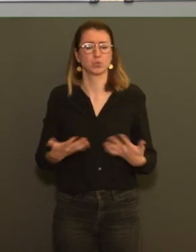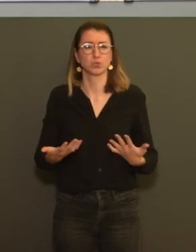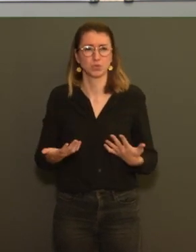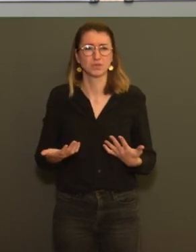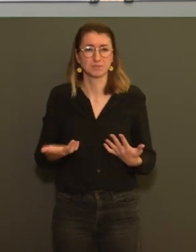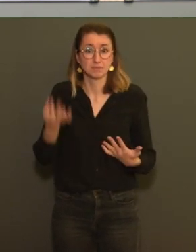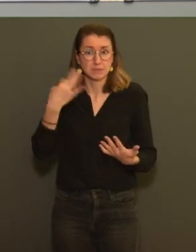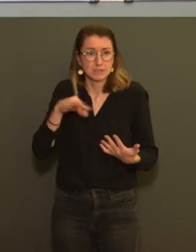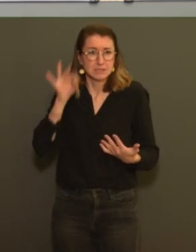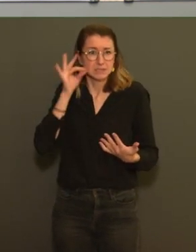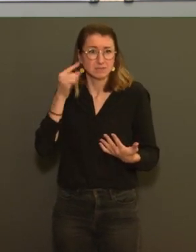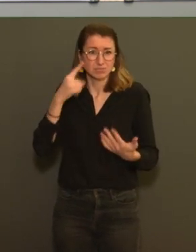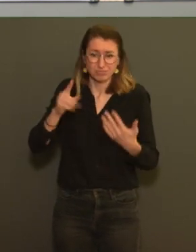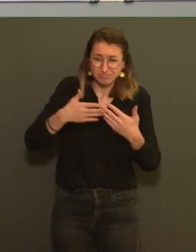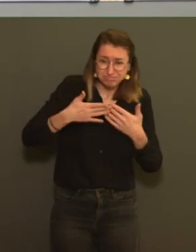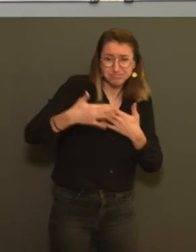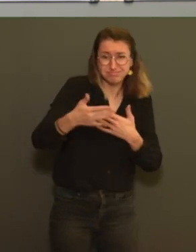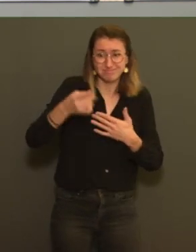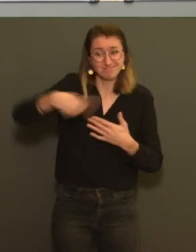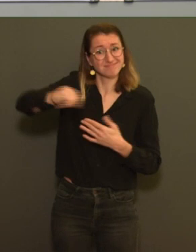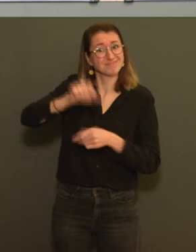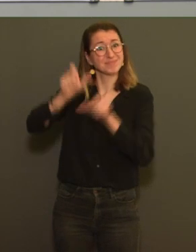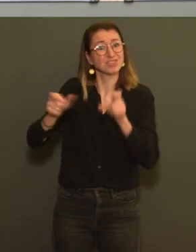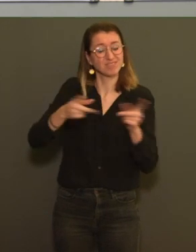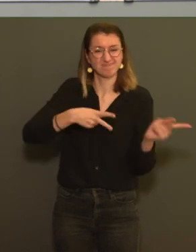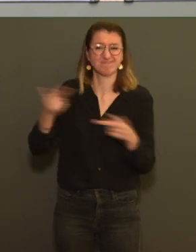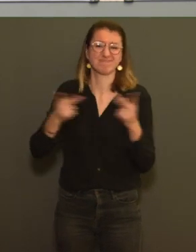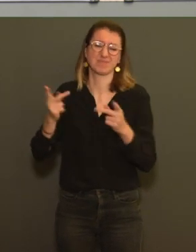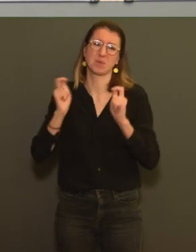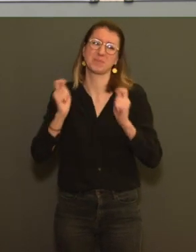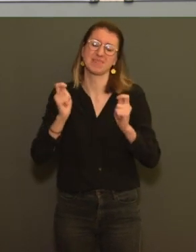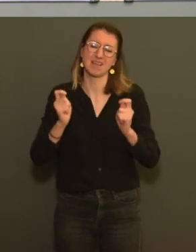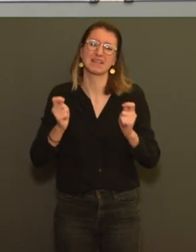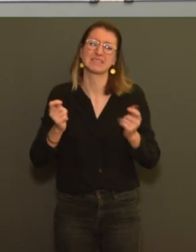augmentation des admissions de cette population au niveau des hôpitaux.